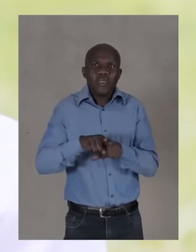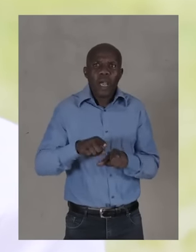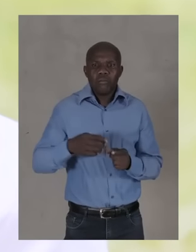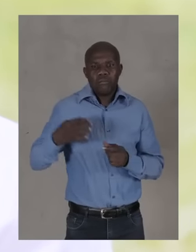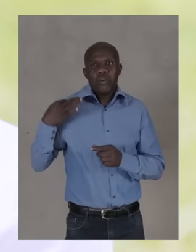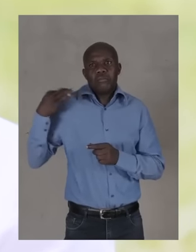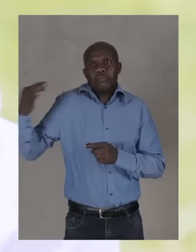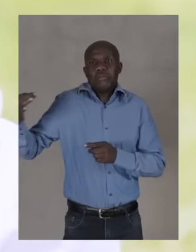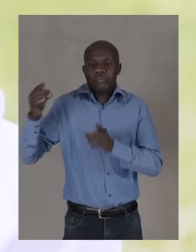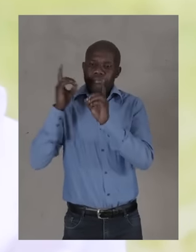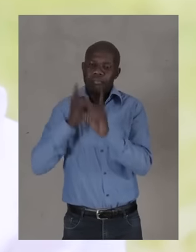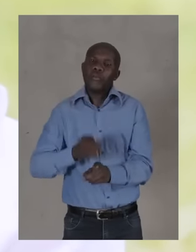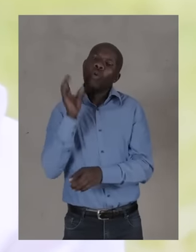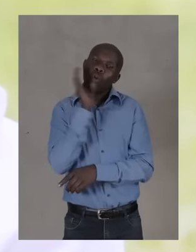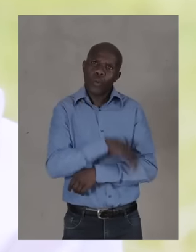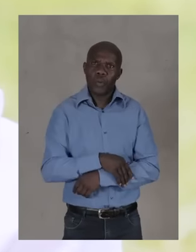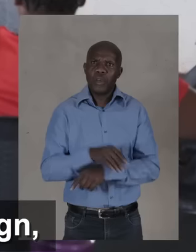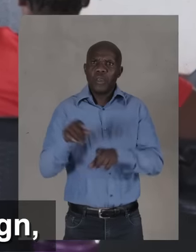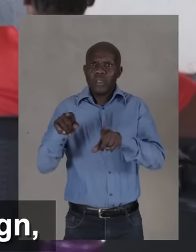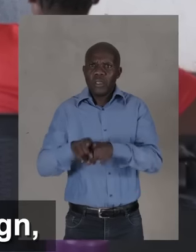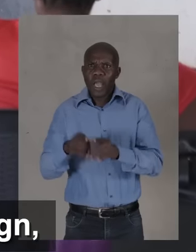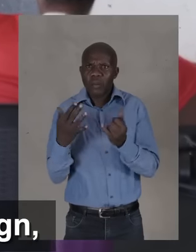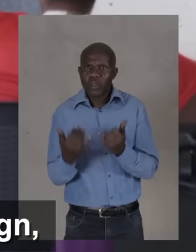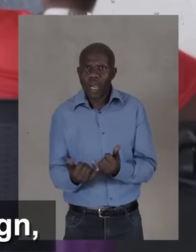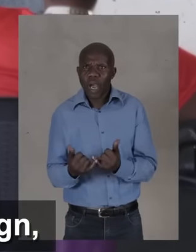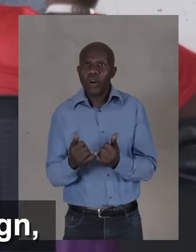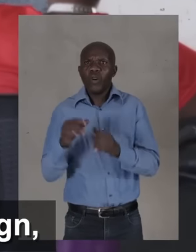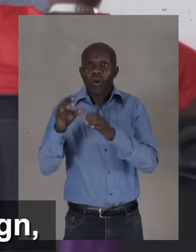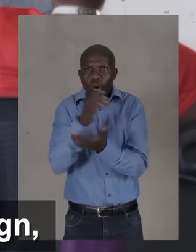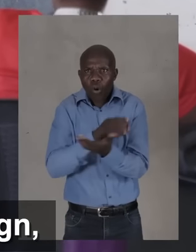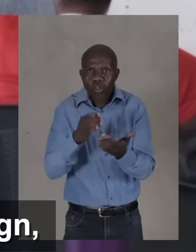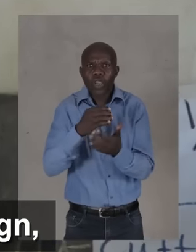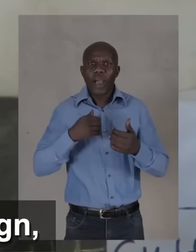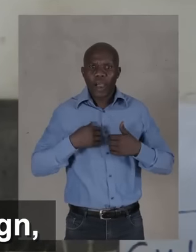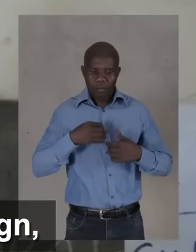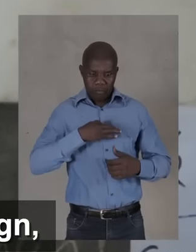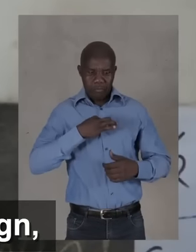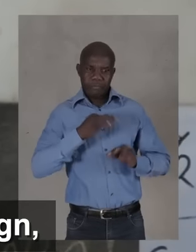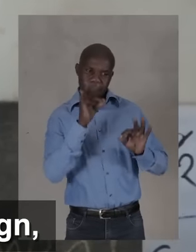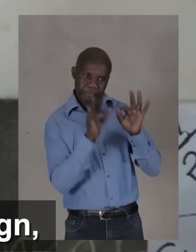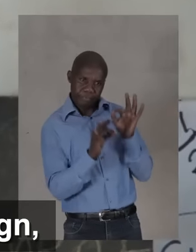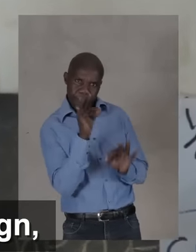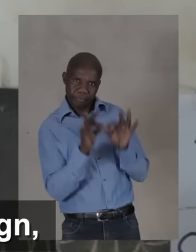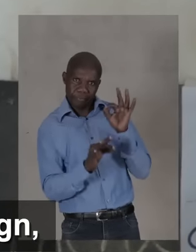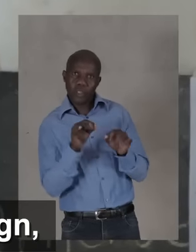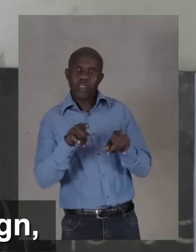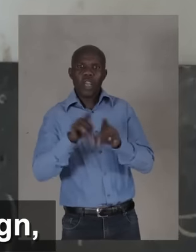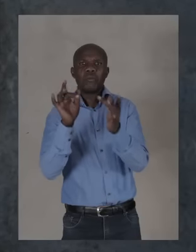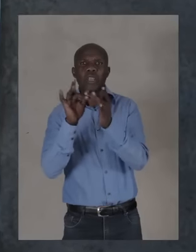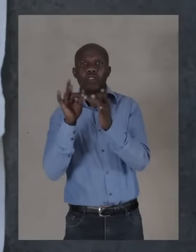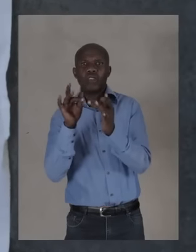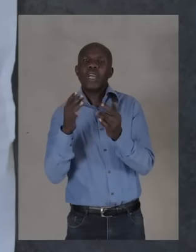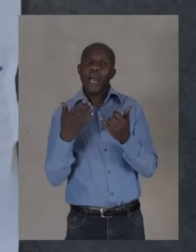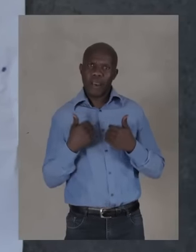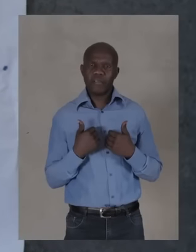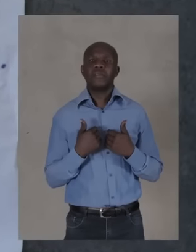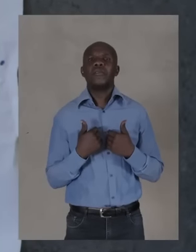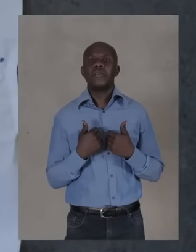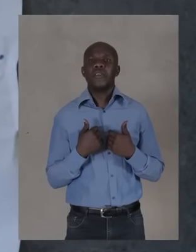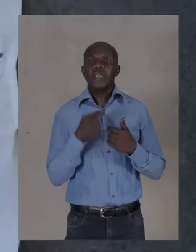ntamu mumulumbo ine ndakaumwa awaso kambo ni course nje nditani fashion and design textile